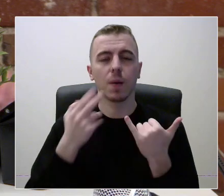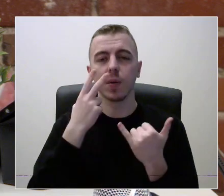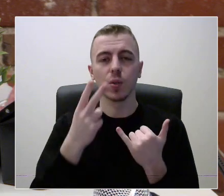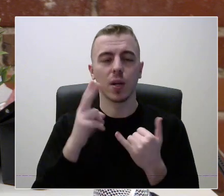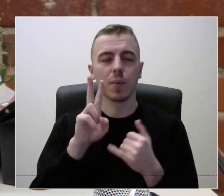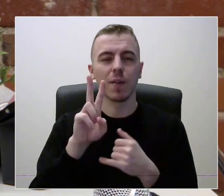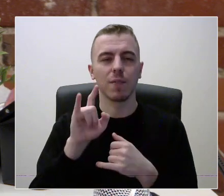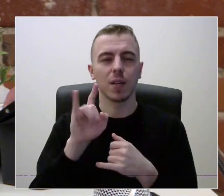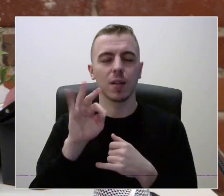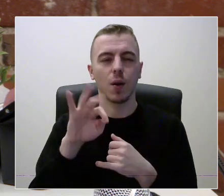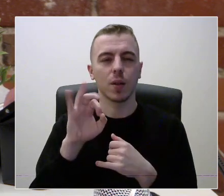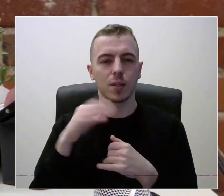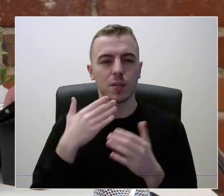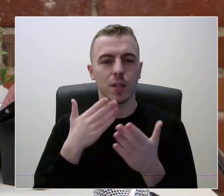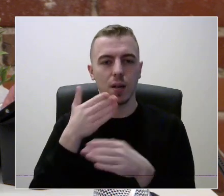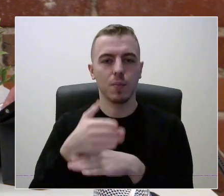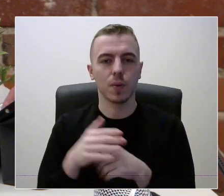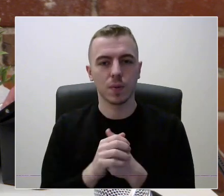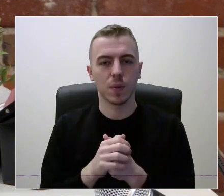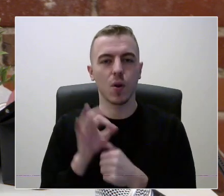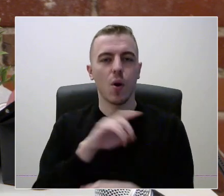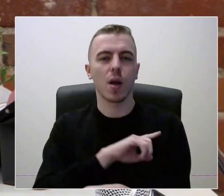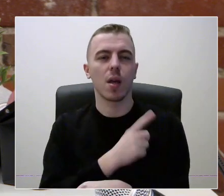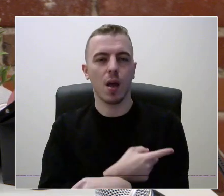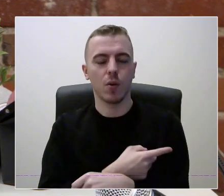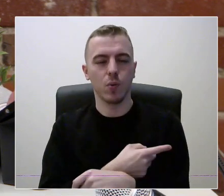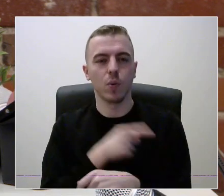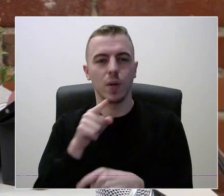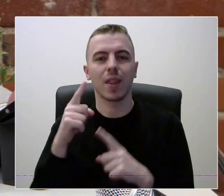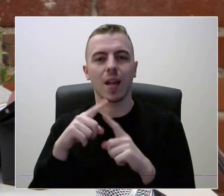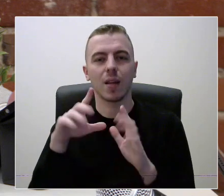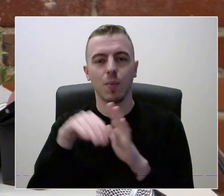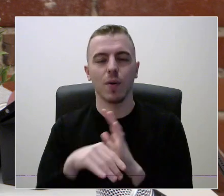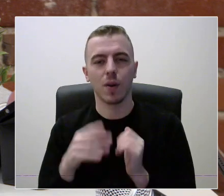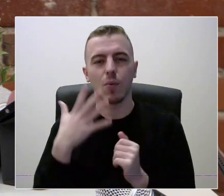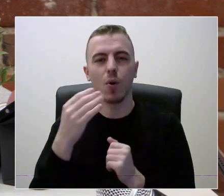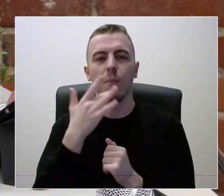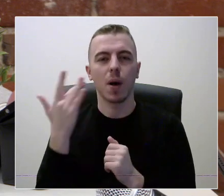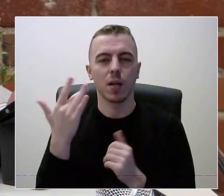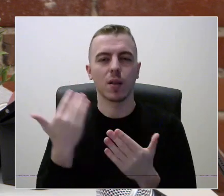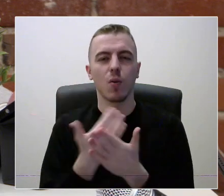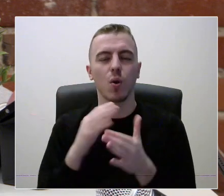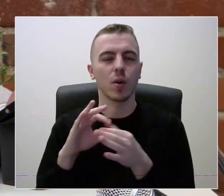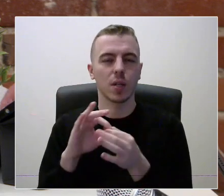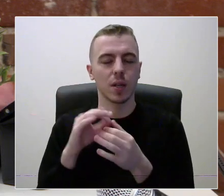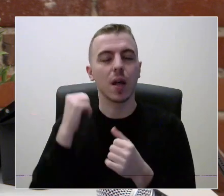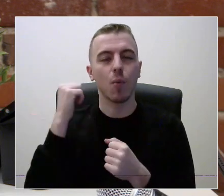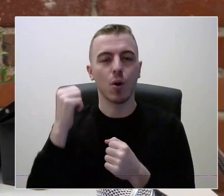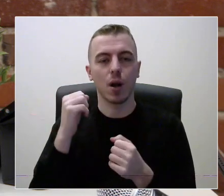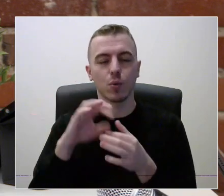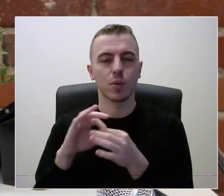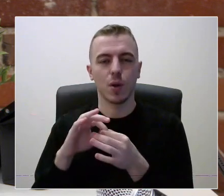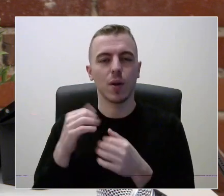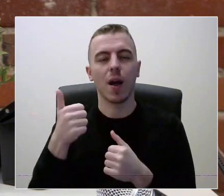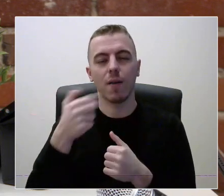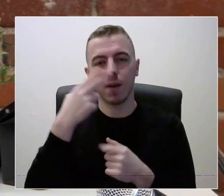dėl jėgų taryboje, ar ne, jūsų partija Naujoji Sąjunga, Demokratų Sąjunga vardo Lietuvos daugiausiai